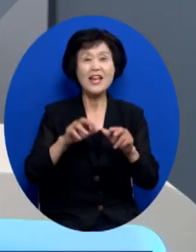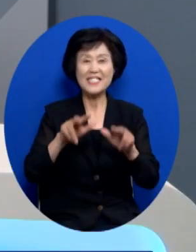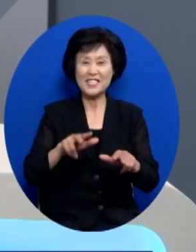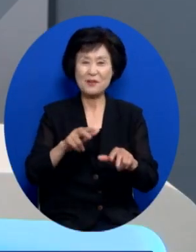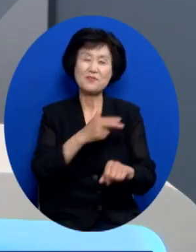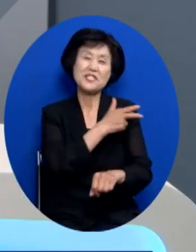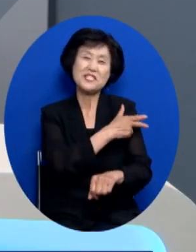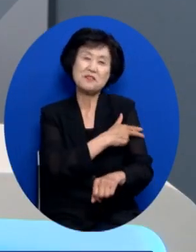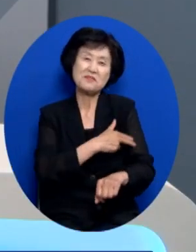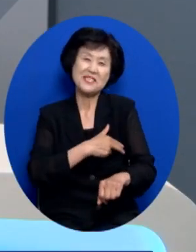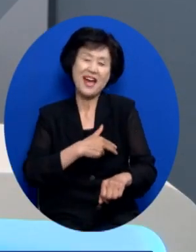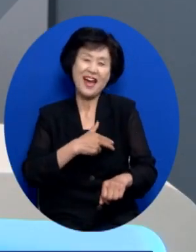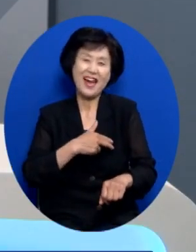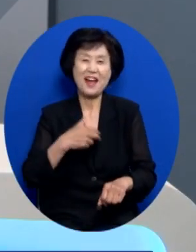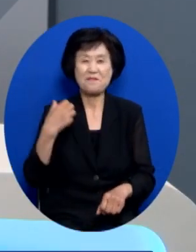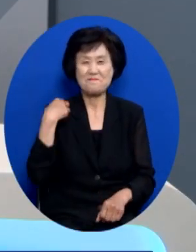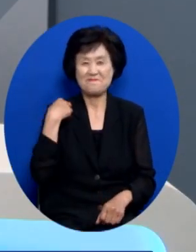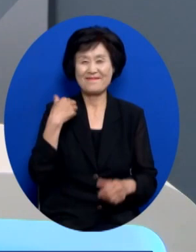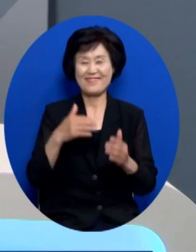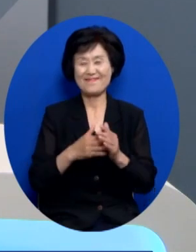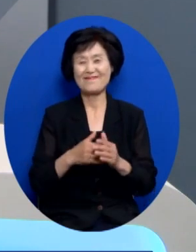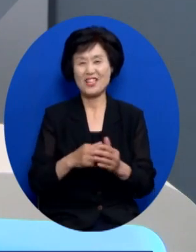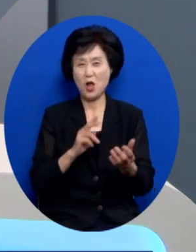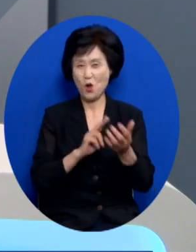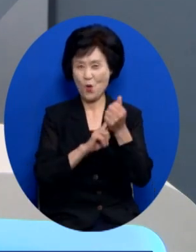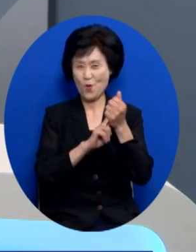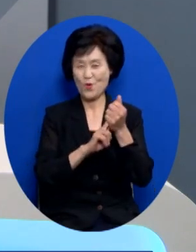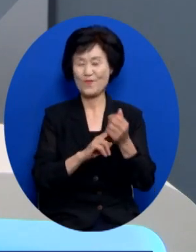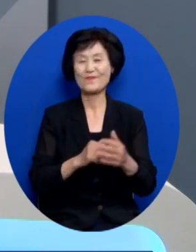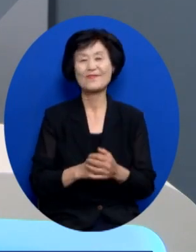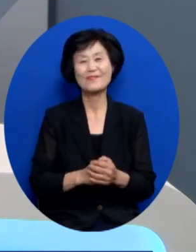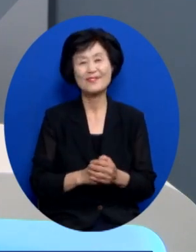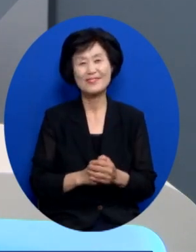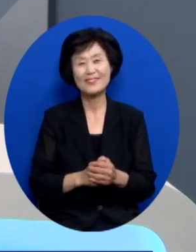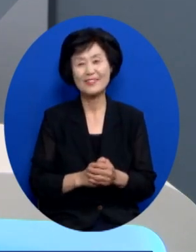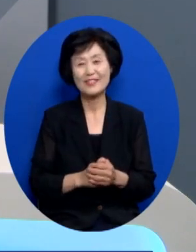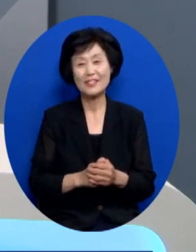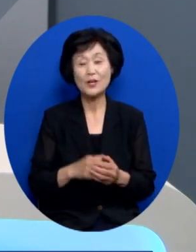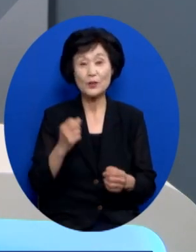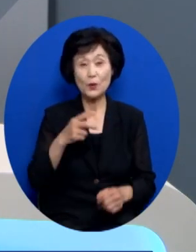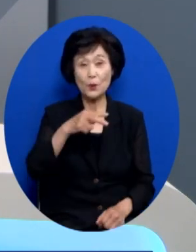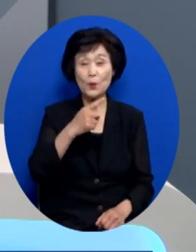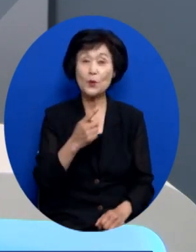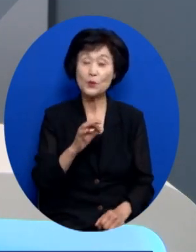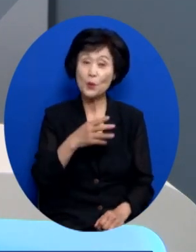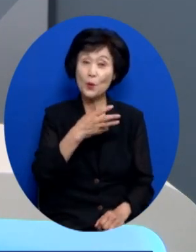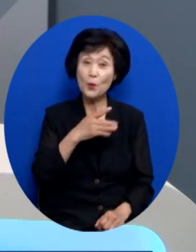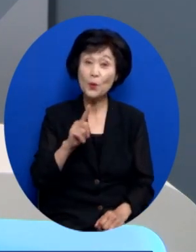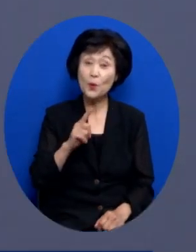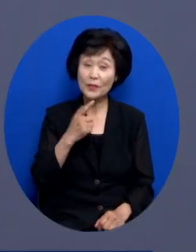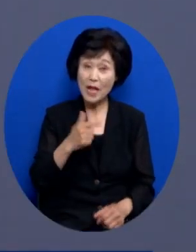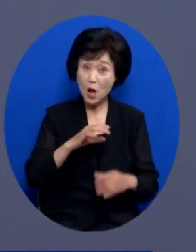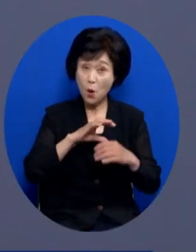되셨습니다. 얼마나 기적이에요. 그리고 또 우리 동탄이 화성시인데